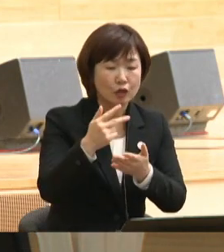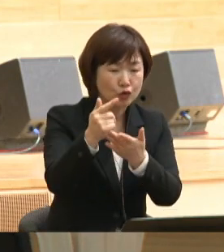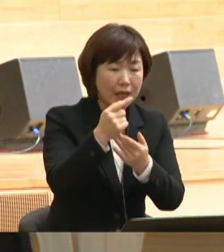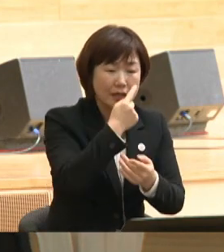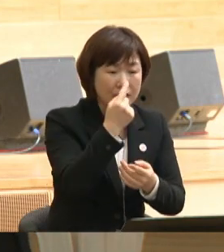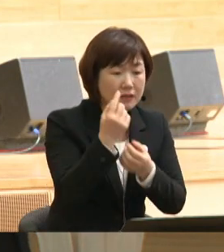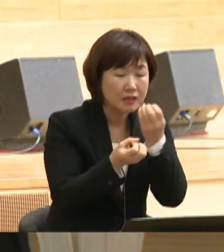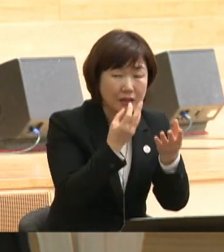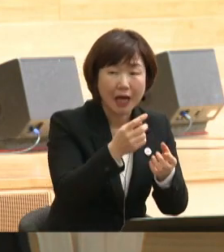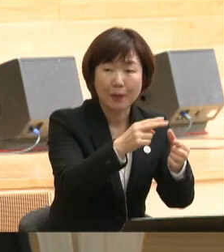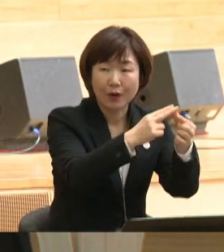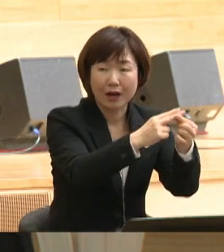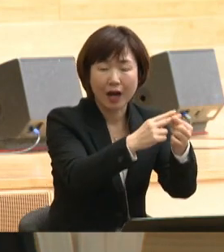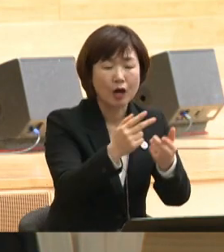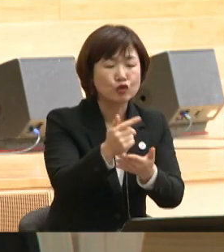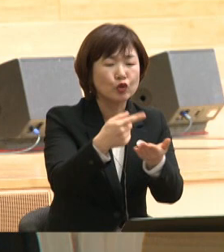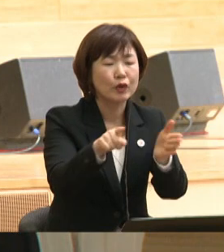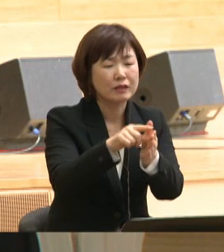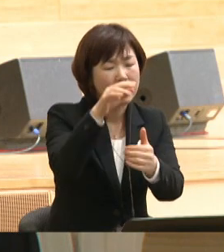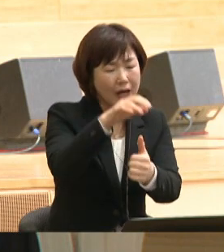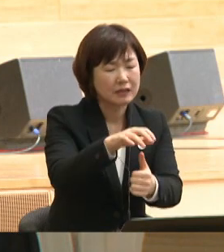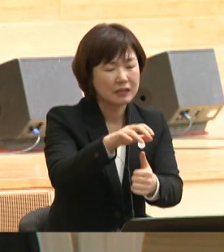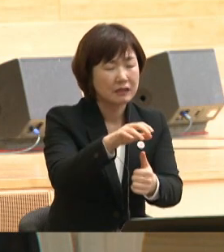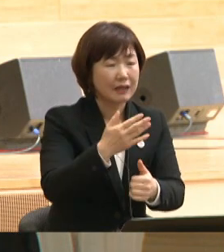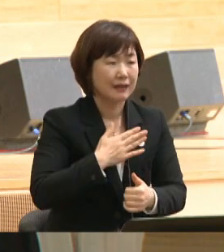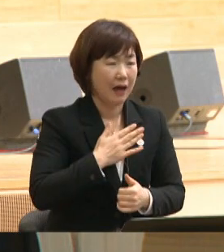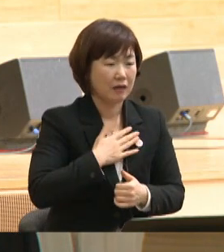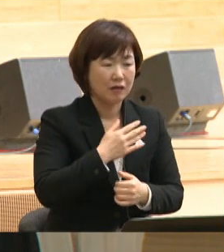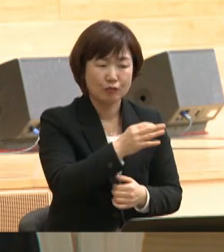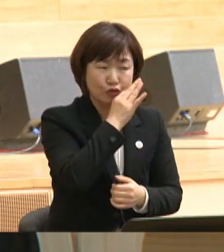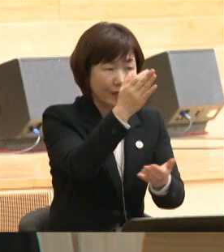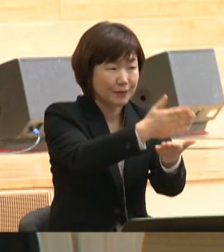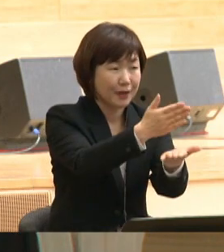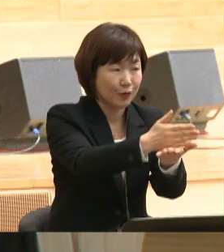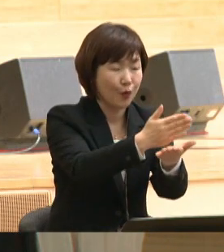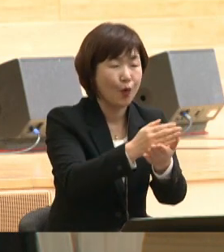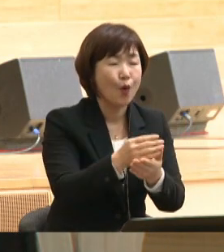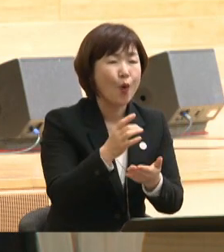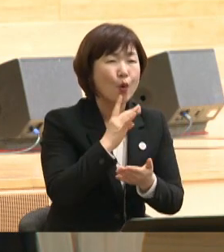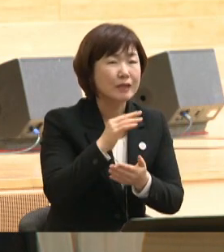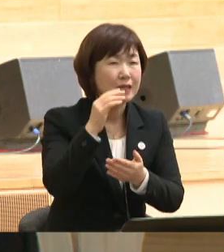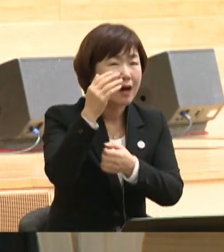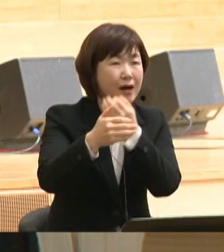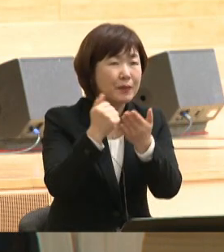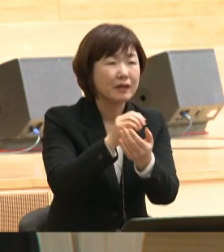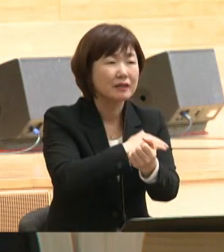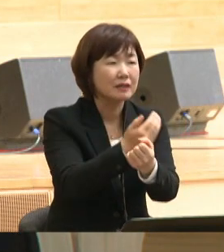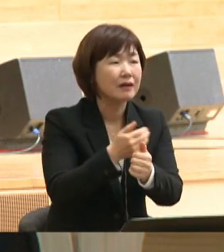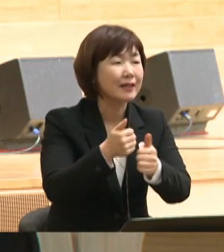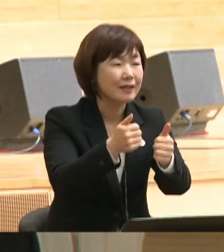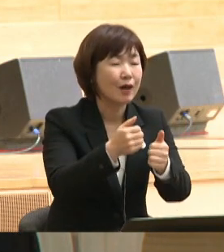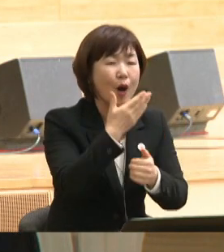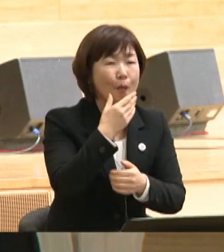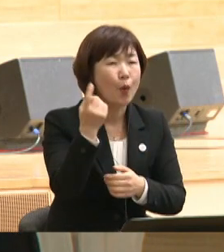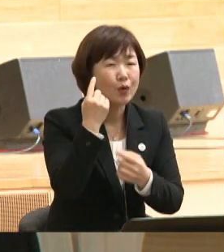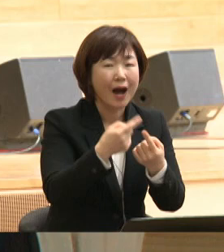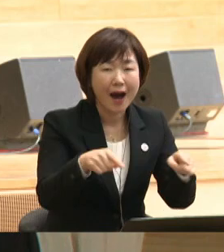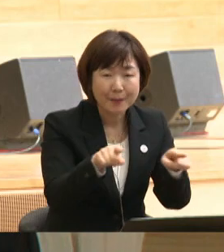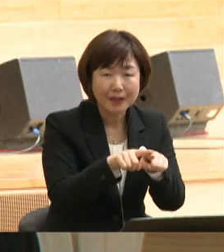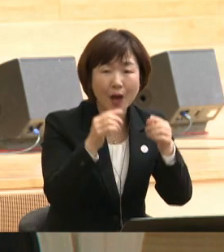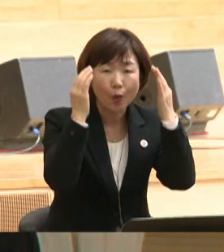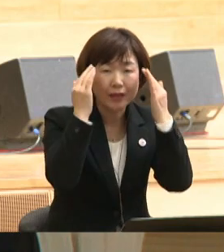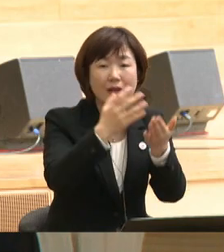또 주를 위하여 갇힌 자 된 나를 부끄러워하지 말고 오직 하나님의 능력을 따라 복음과 함께 고난을